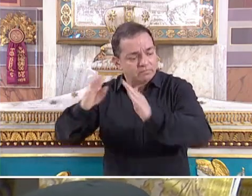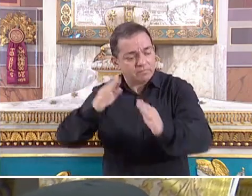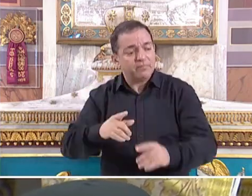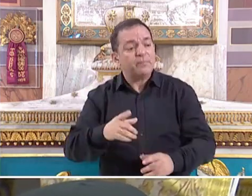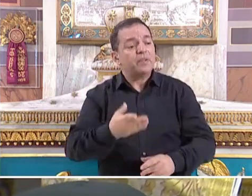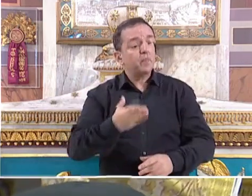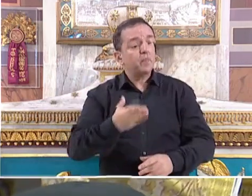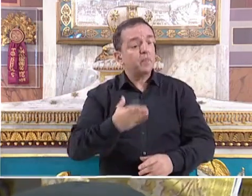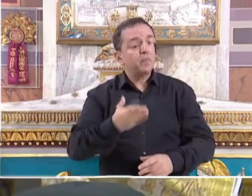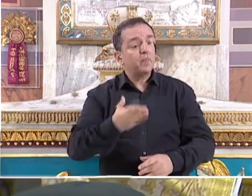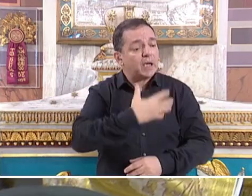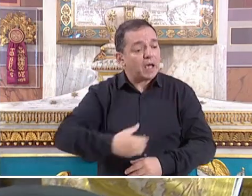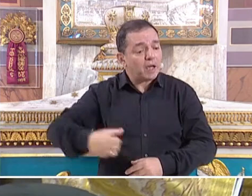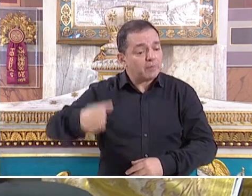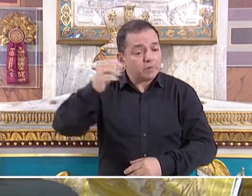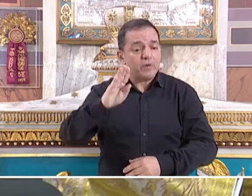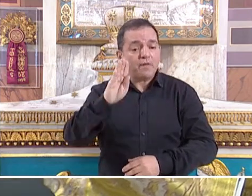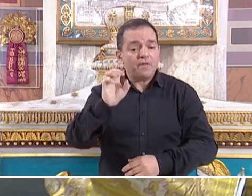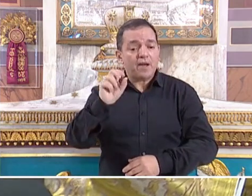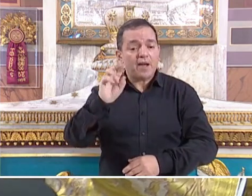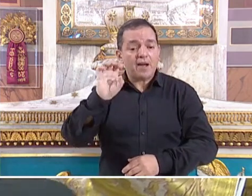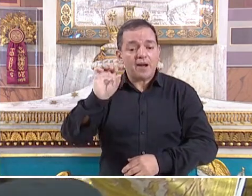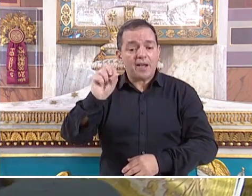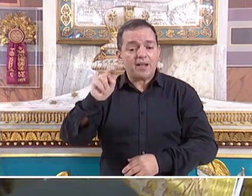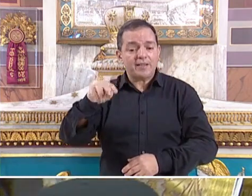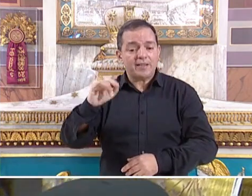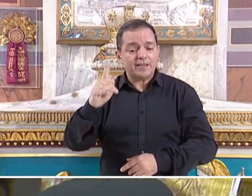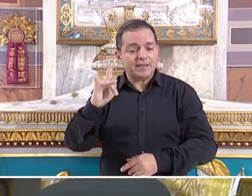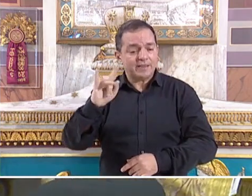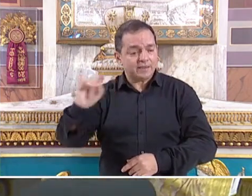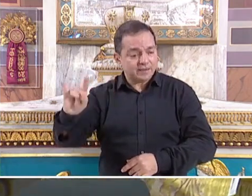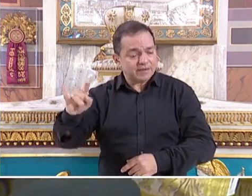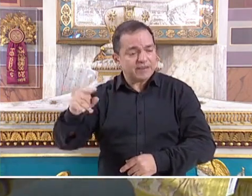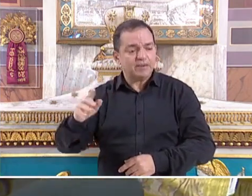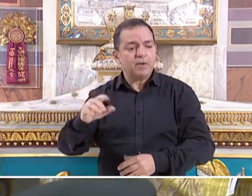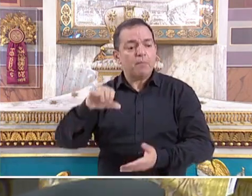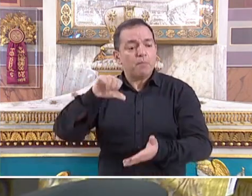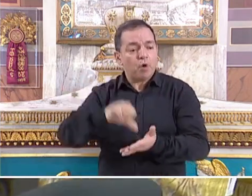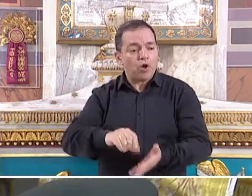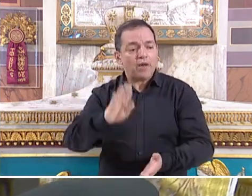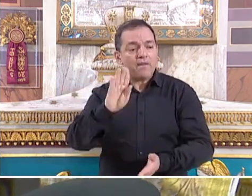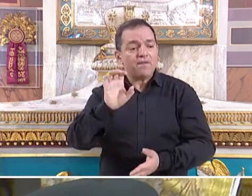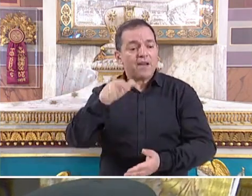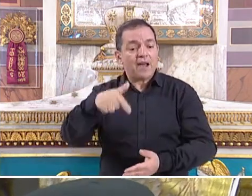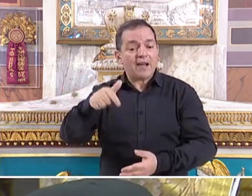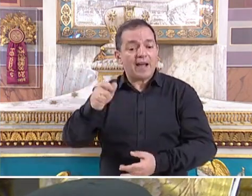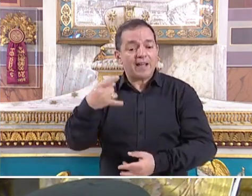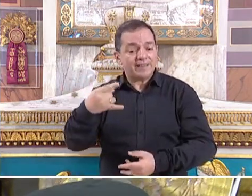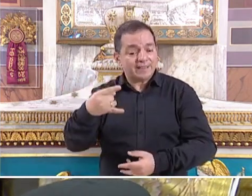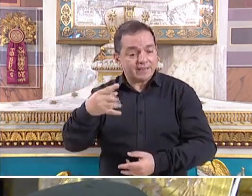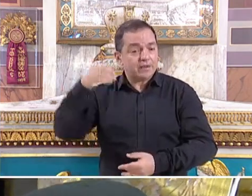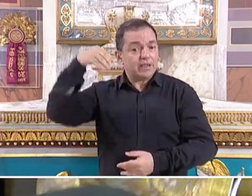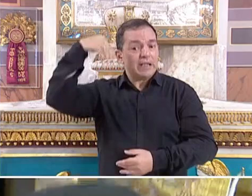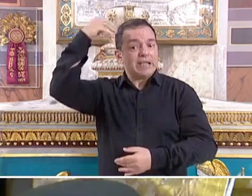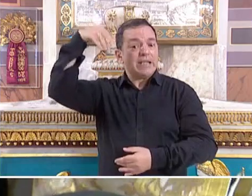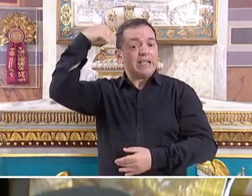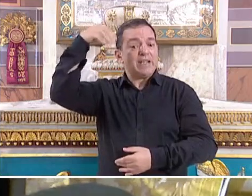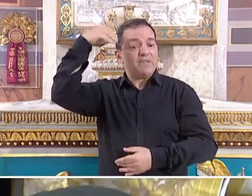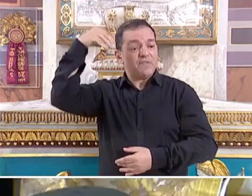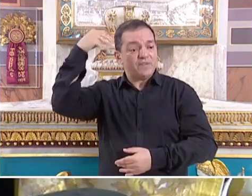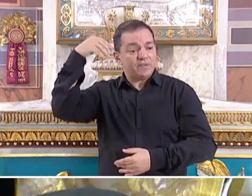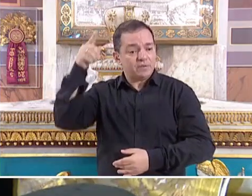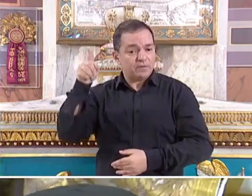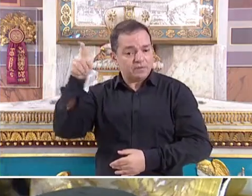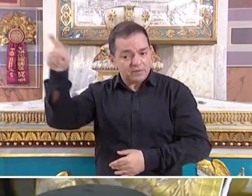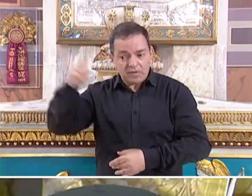Βερενίκη, είναι η Βενγκάζη της Λιβύης και δίδομαι το μήνυμα ότι αυτό το λιβικό πέλαγος